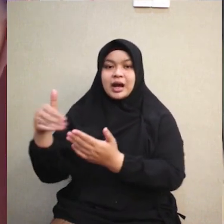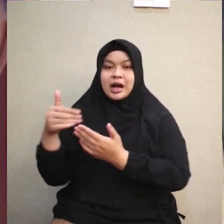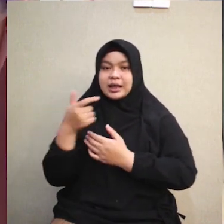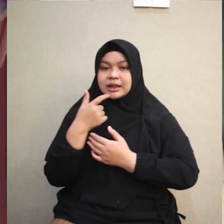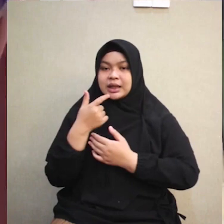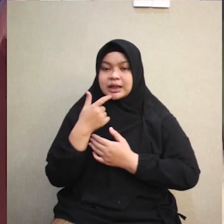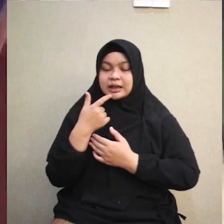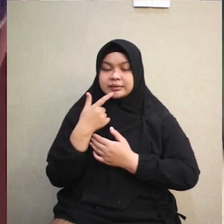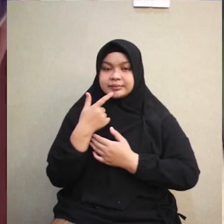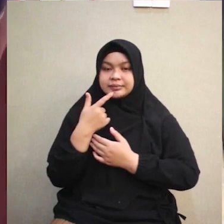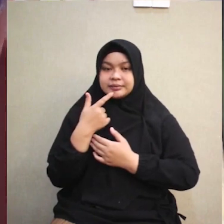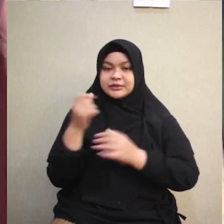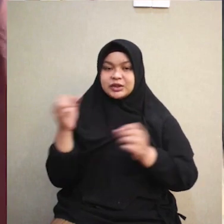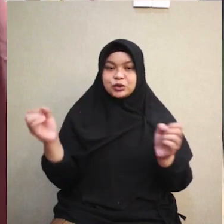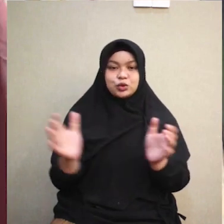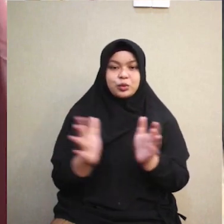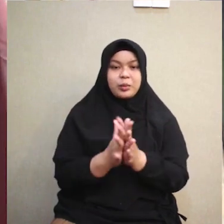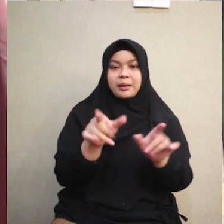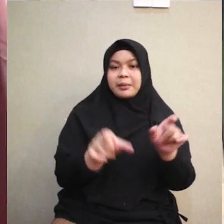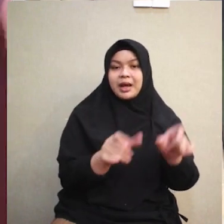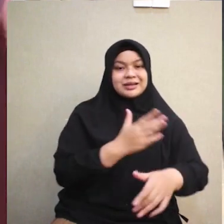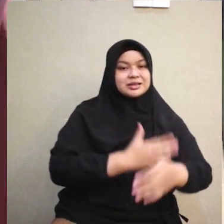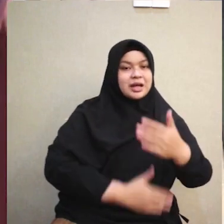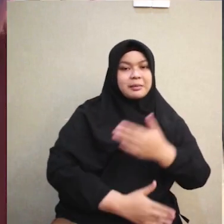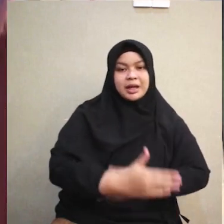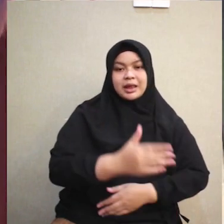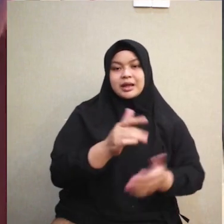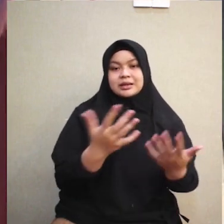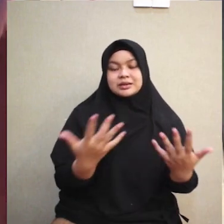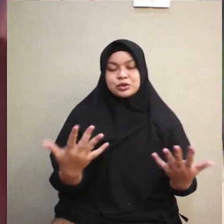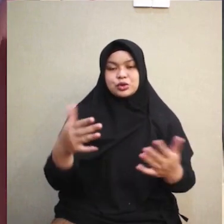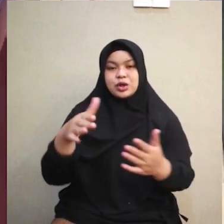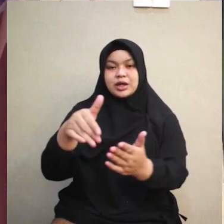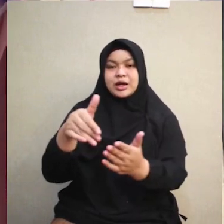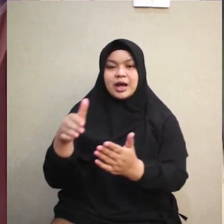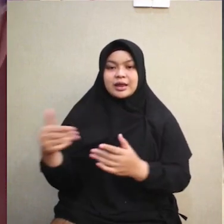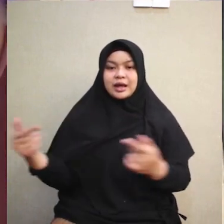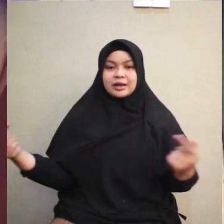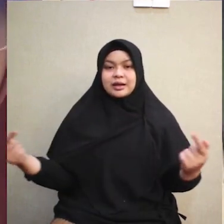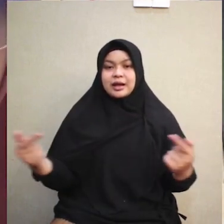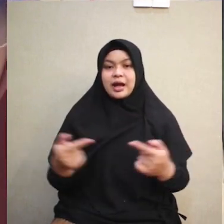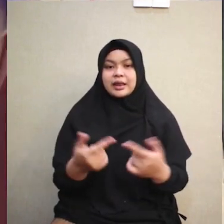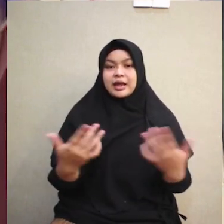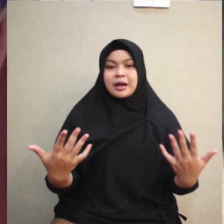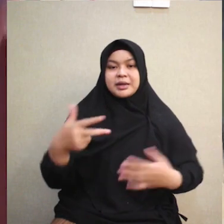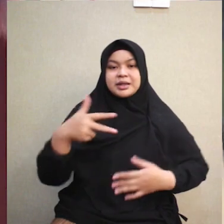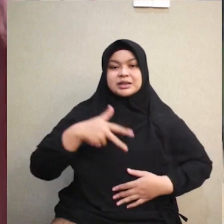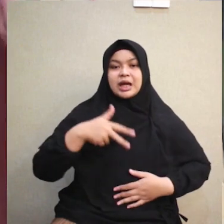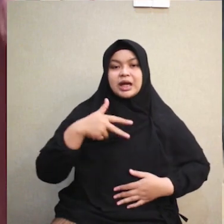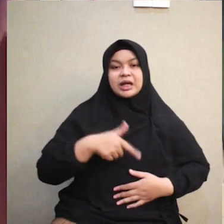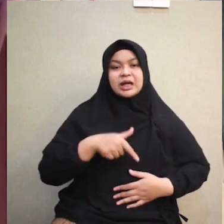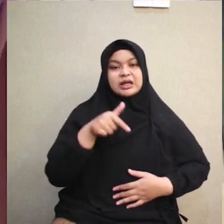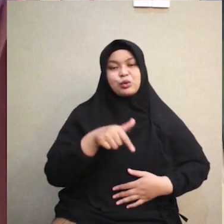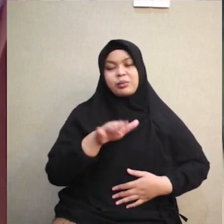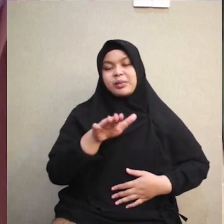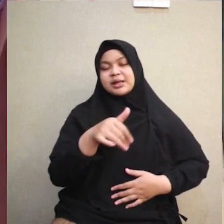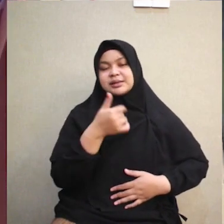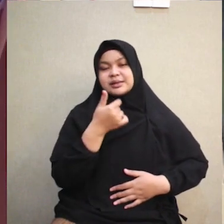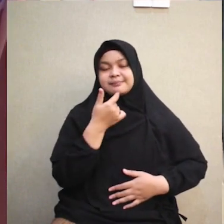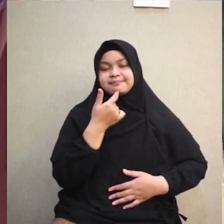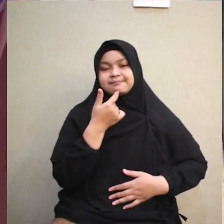tentang jumlah disabilitas kemudian data terkait dengan gendernya itu juga masih